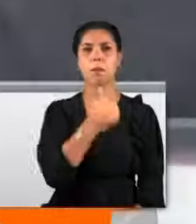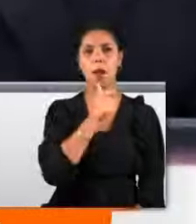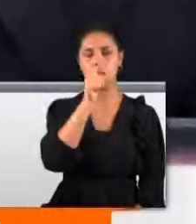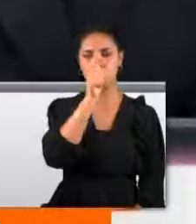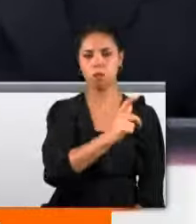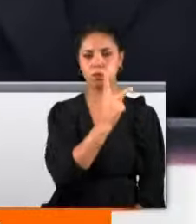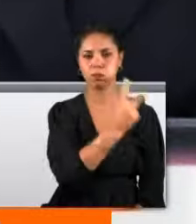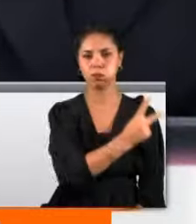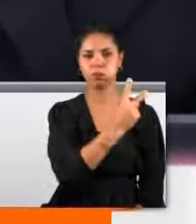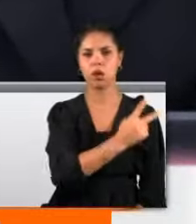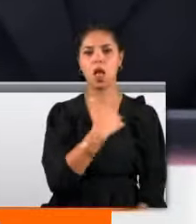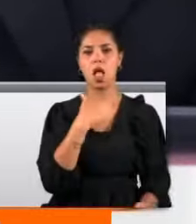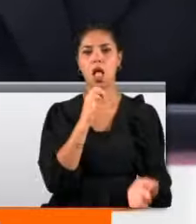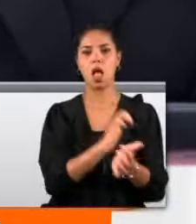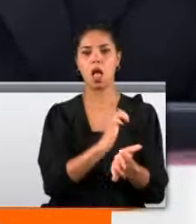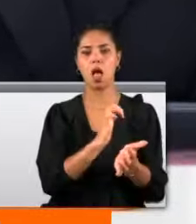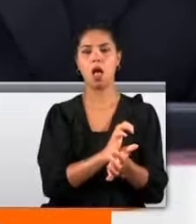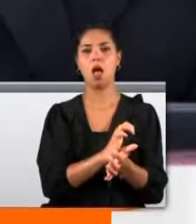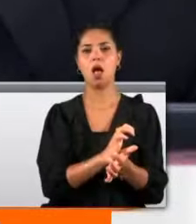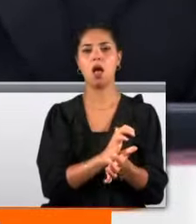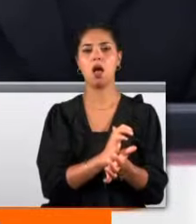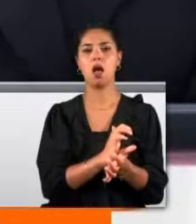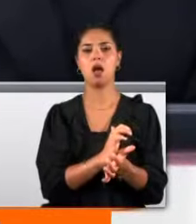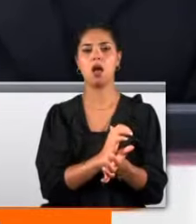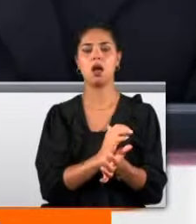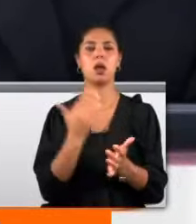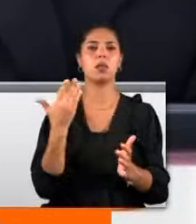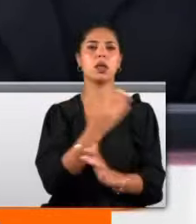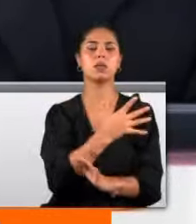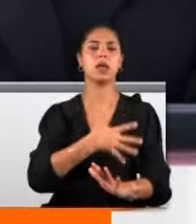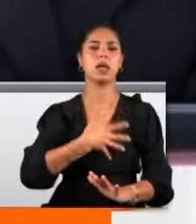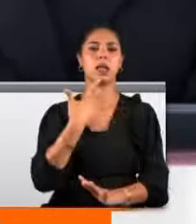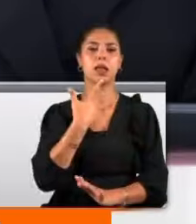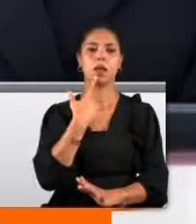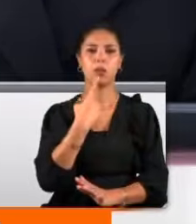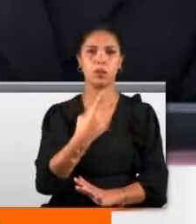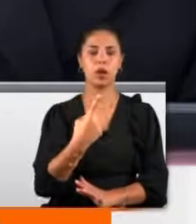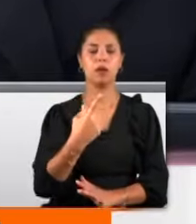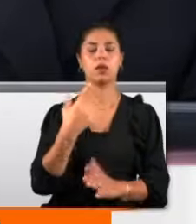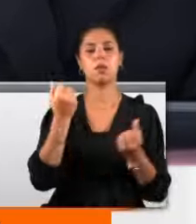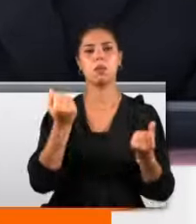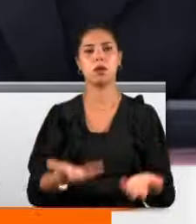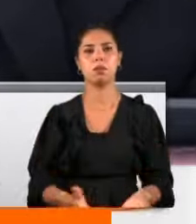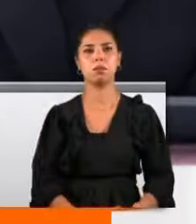Aileme teslim edilmek istemiyorum cümlesini duyduktan sonra.